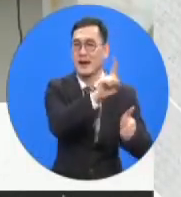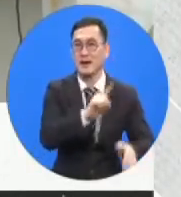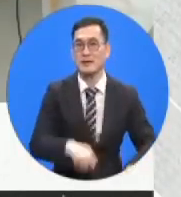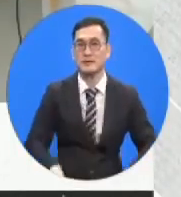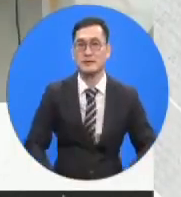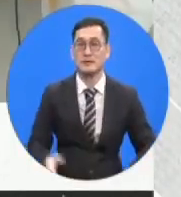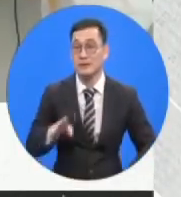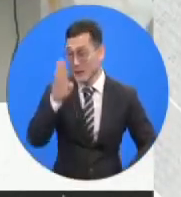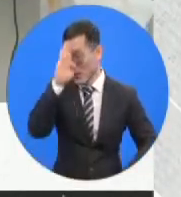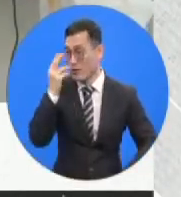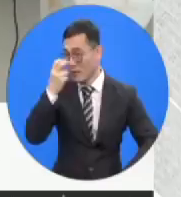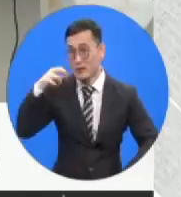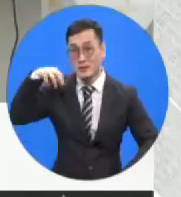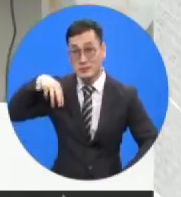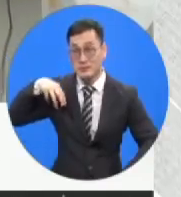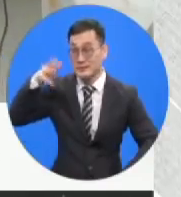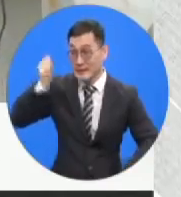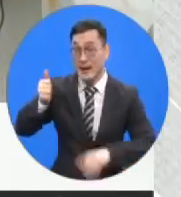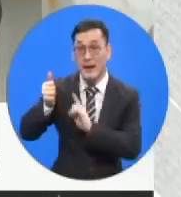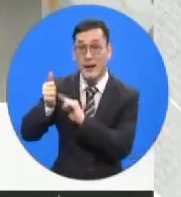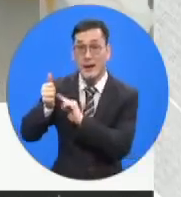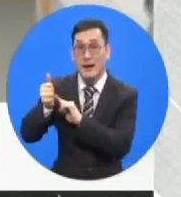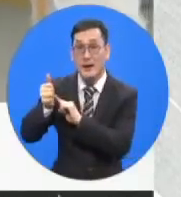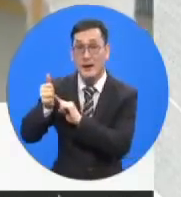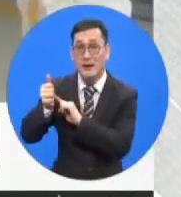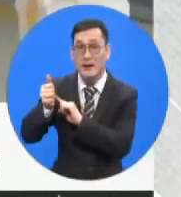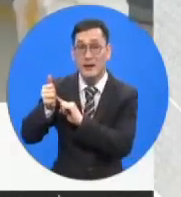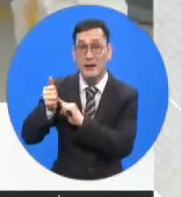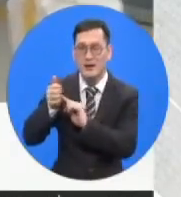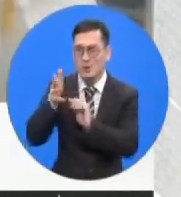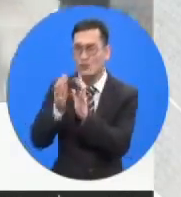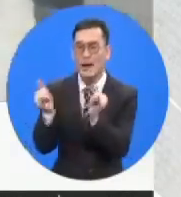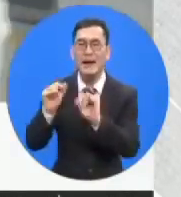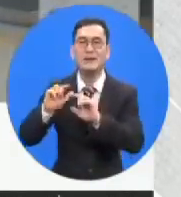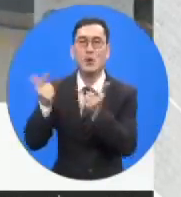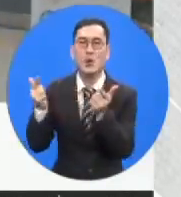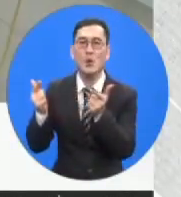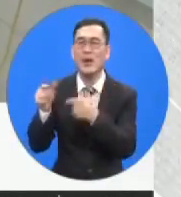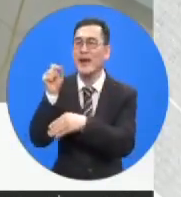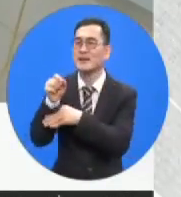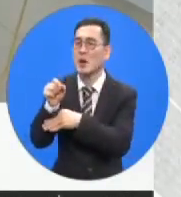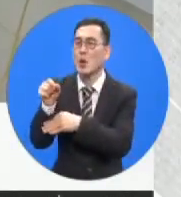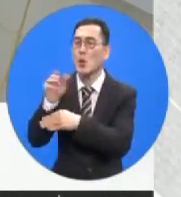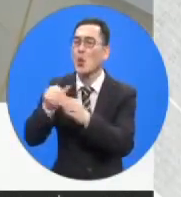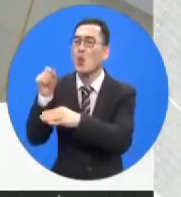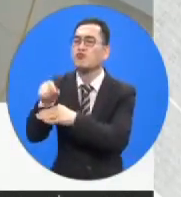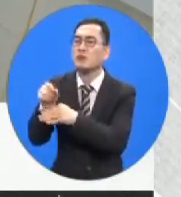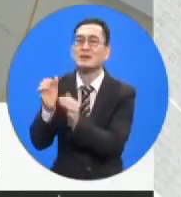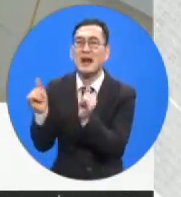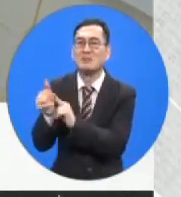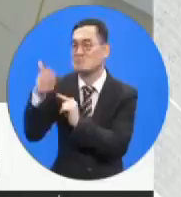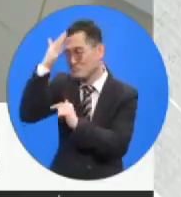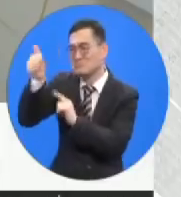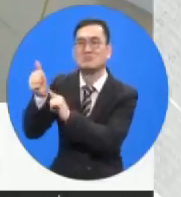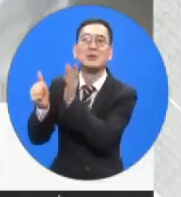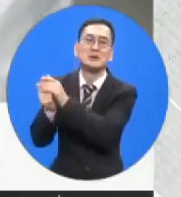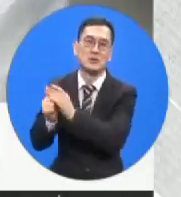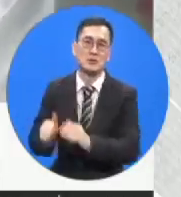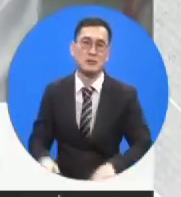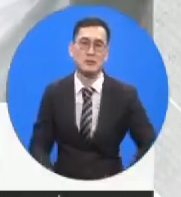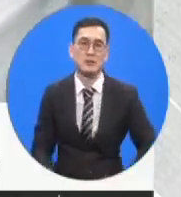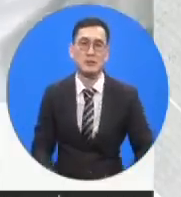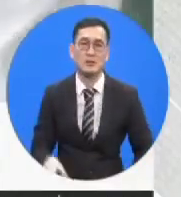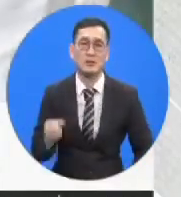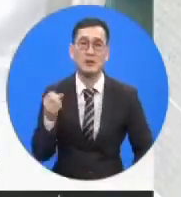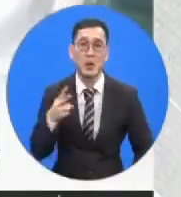센터장을 전문가가 아닌 일반 행정직 공무원들이 돌려가면서 맡고 있다. 그리고 감염병이나 백신